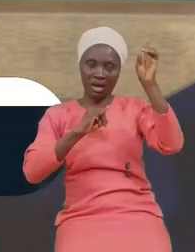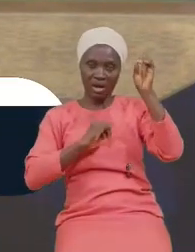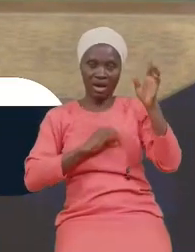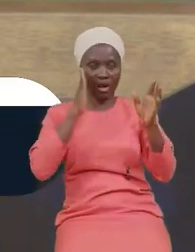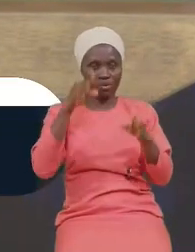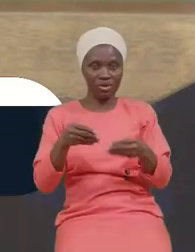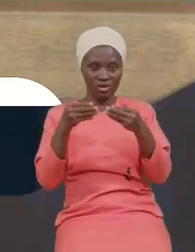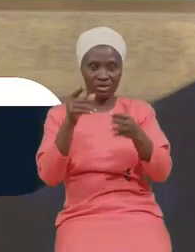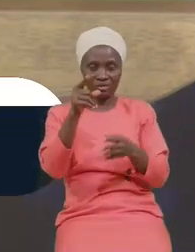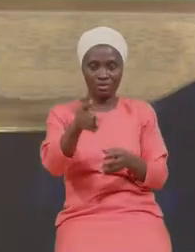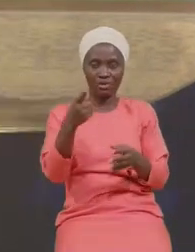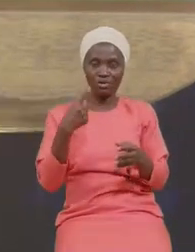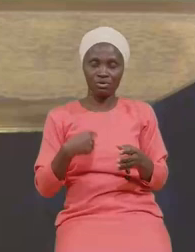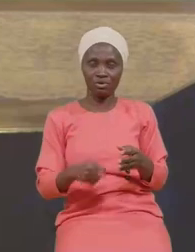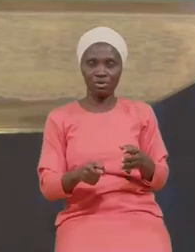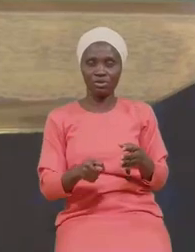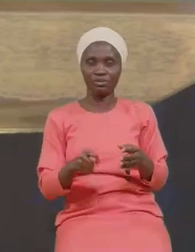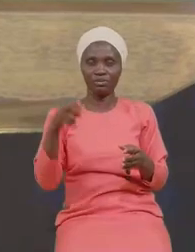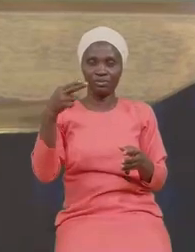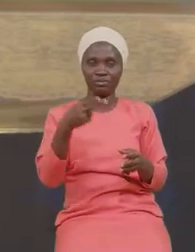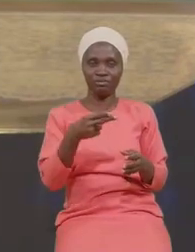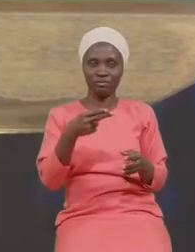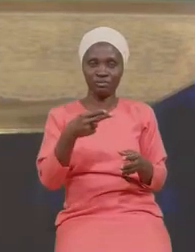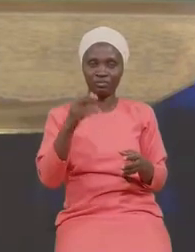les nations pour héritage